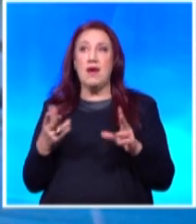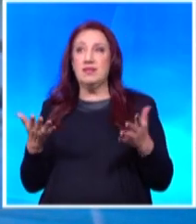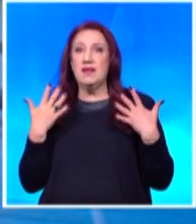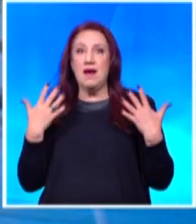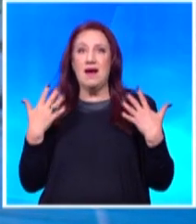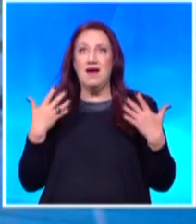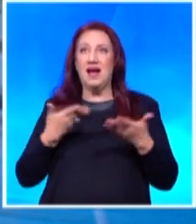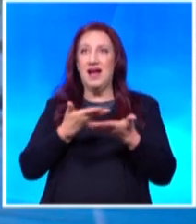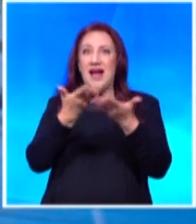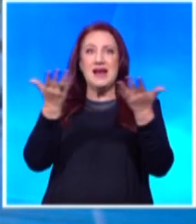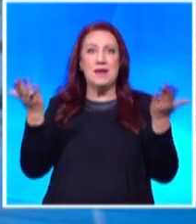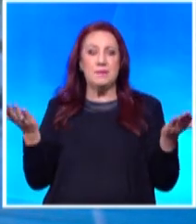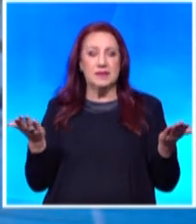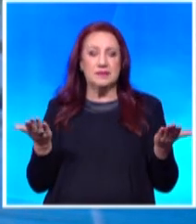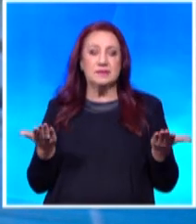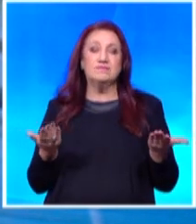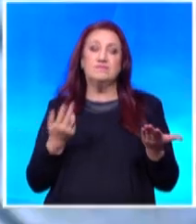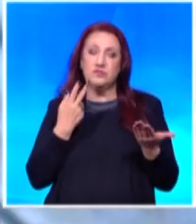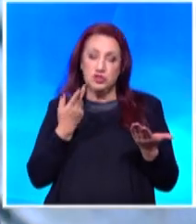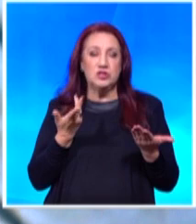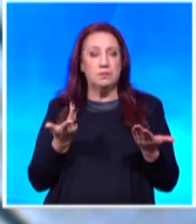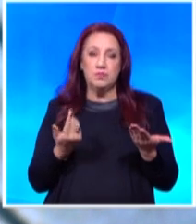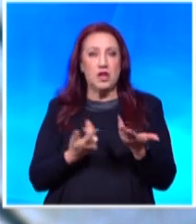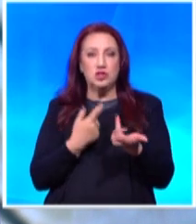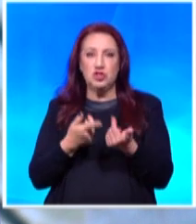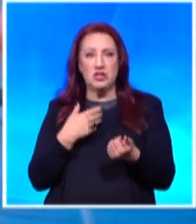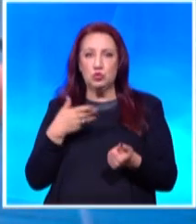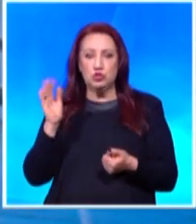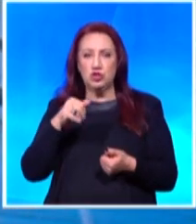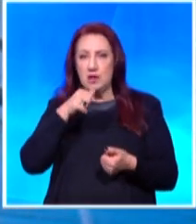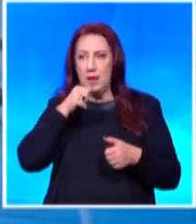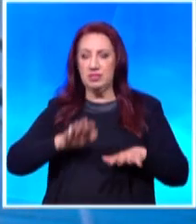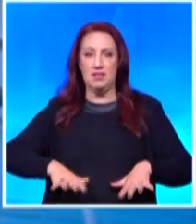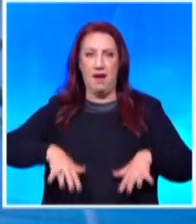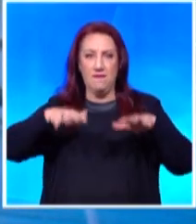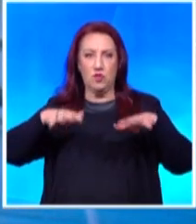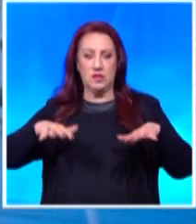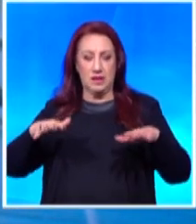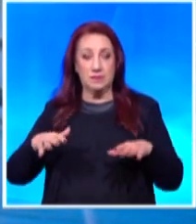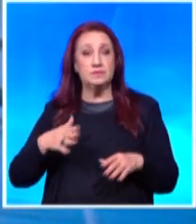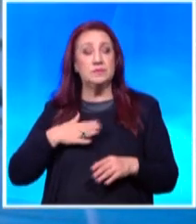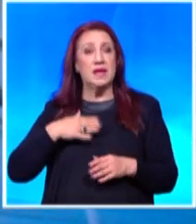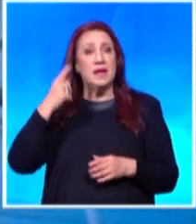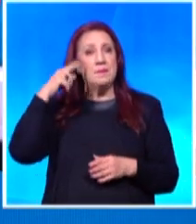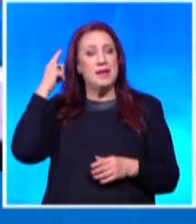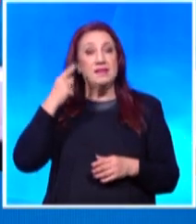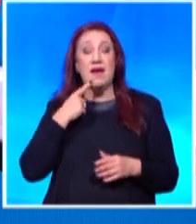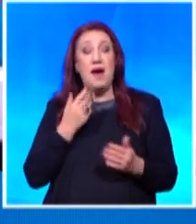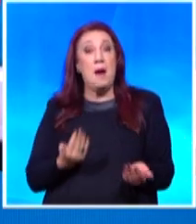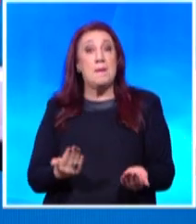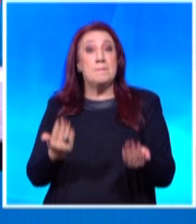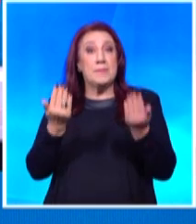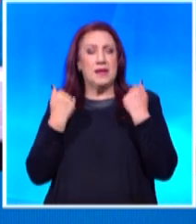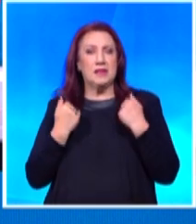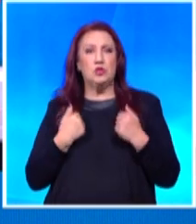така събития все по-често ще се случват, няма да спират. Има такава идея за ранно известяване на подобен тип